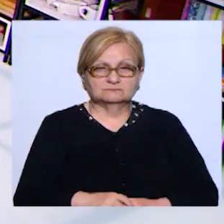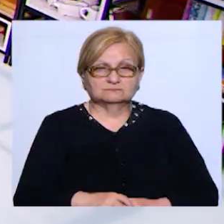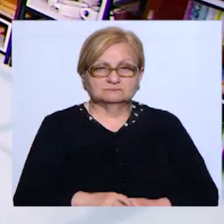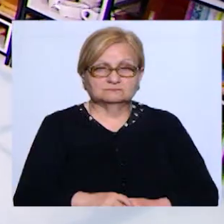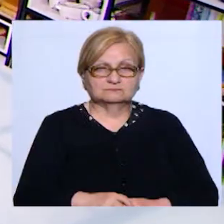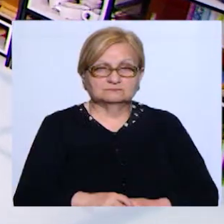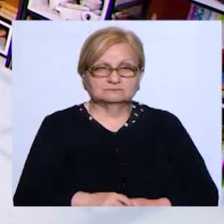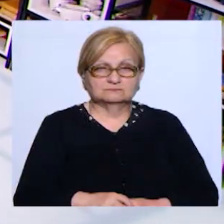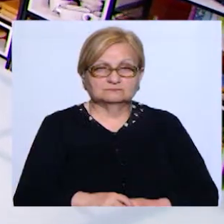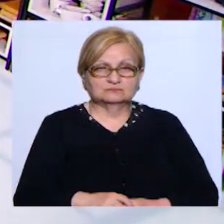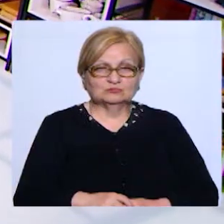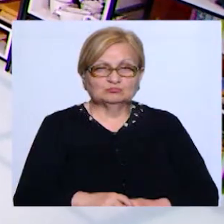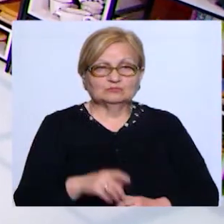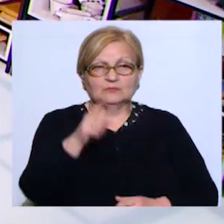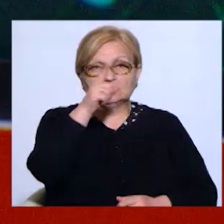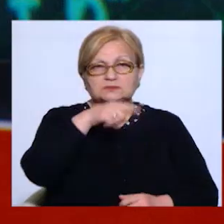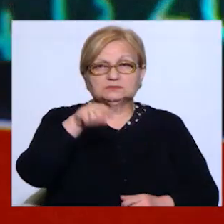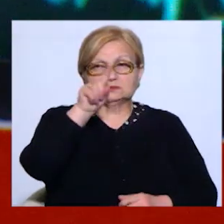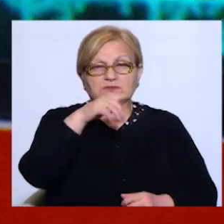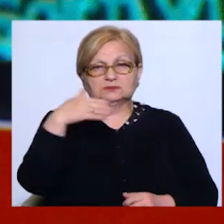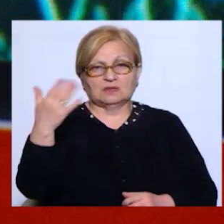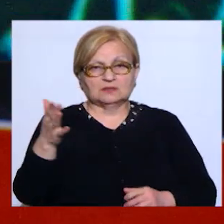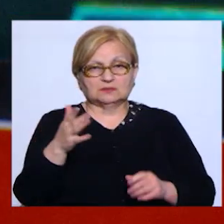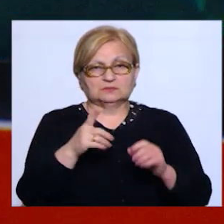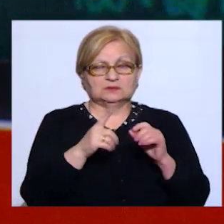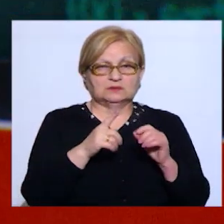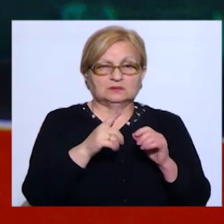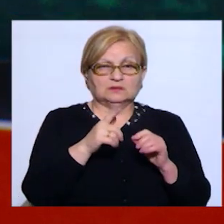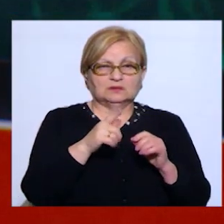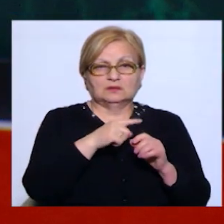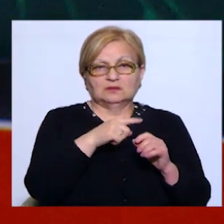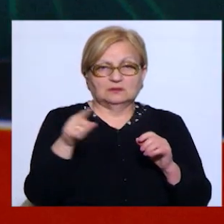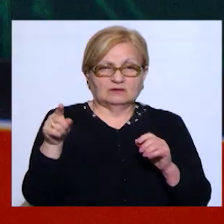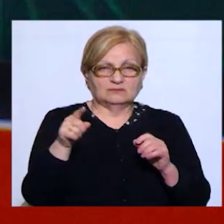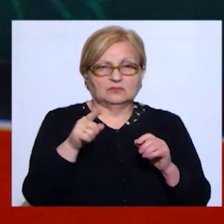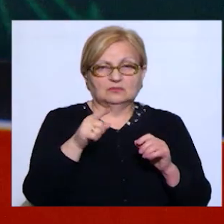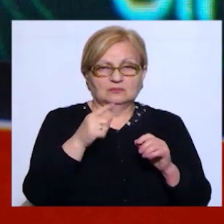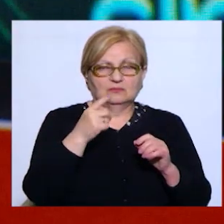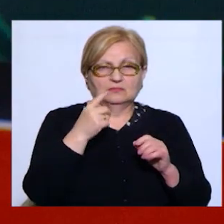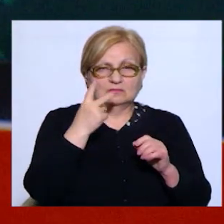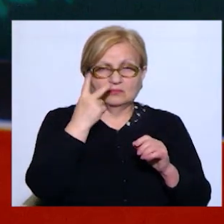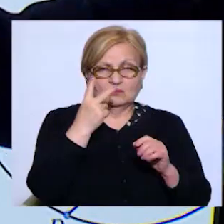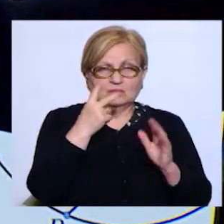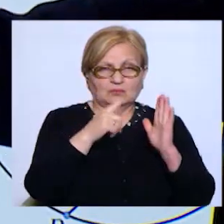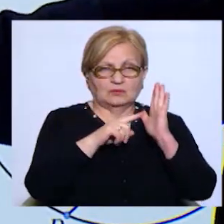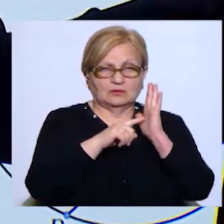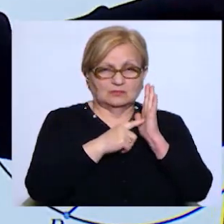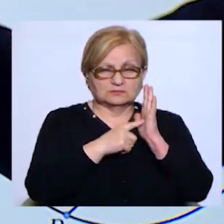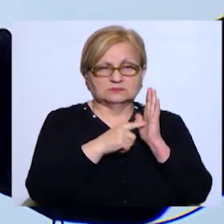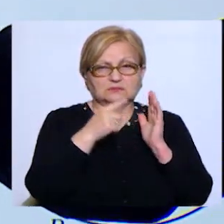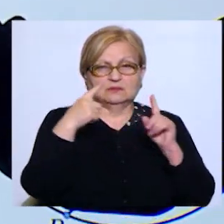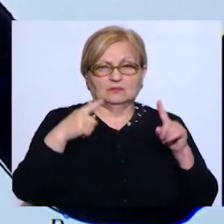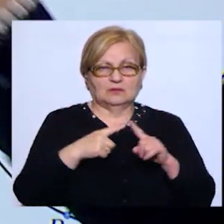კაი. წრის გარეთ მდებარე წერტილიდან გავლებულია წრეწირის ორი, გავლებული გვაქვს წერტილის ორი მკვეთი,